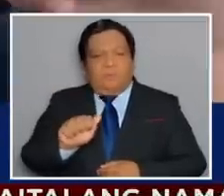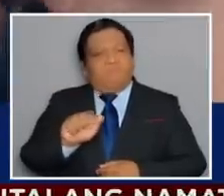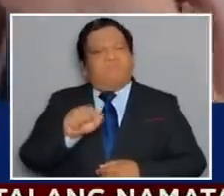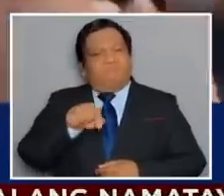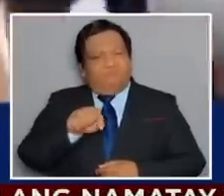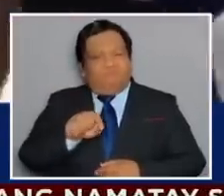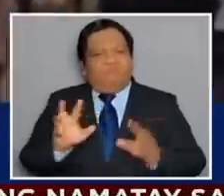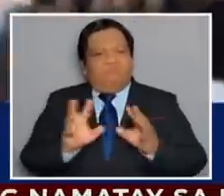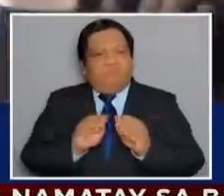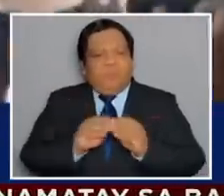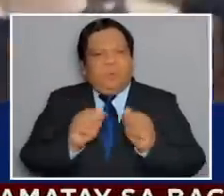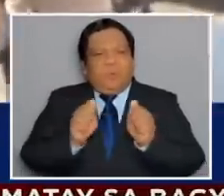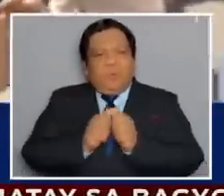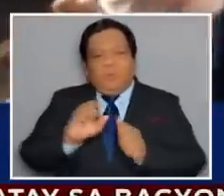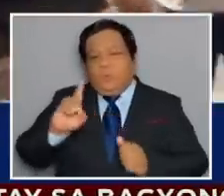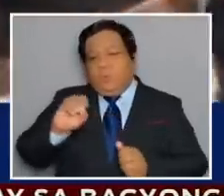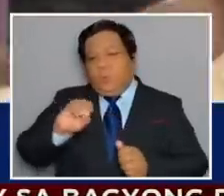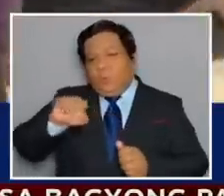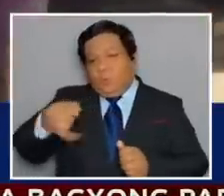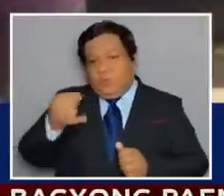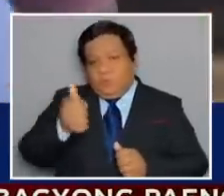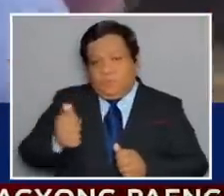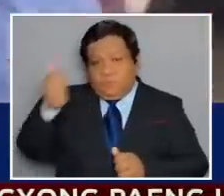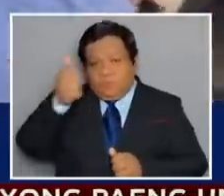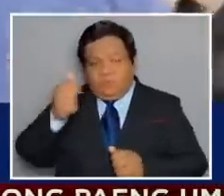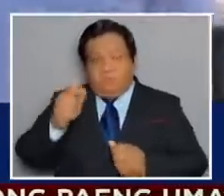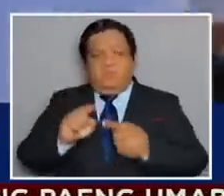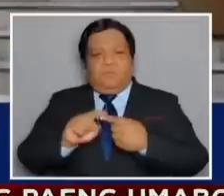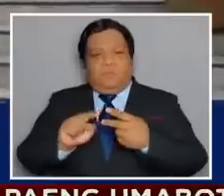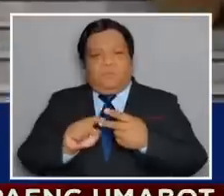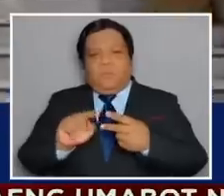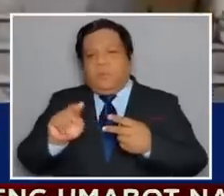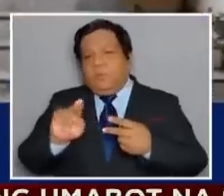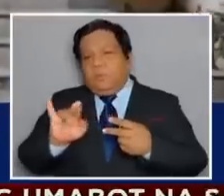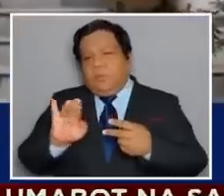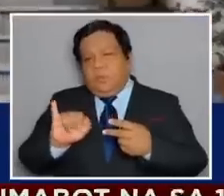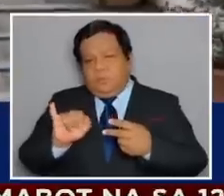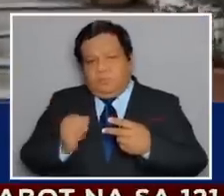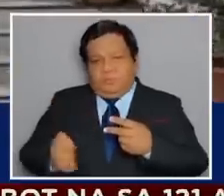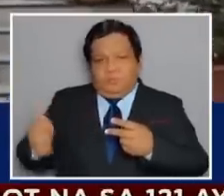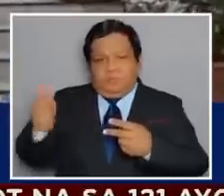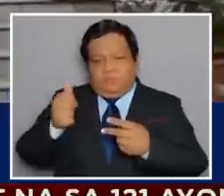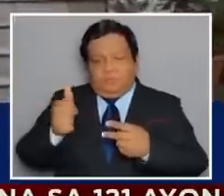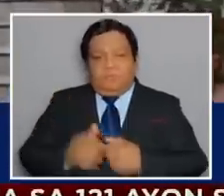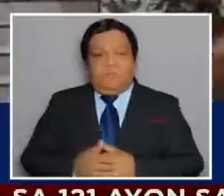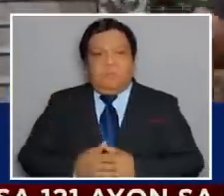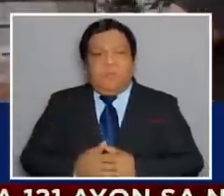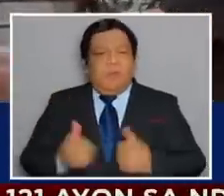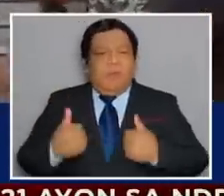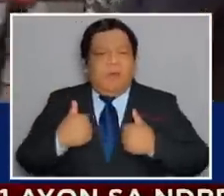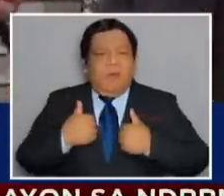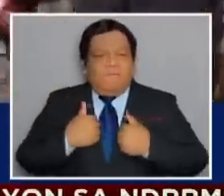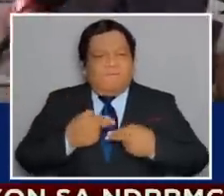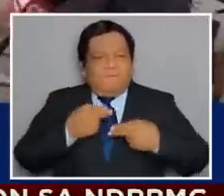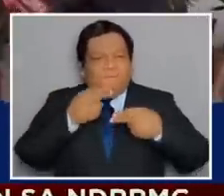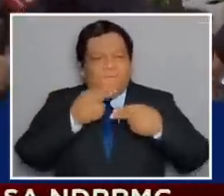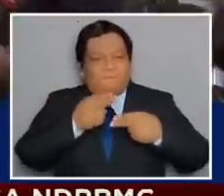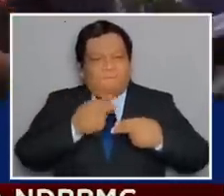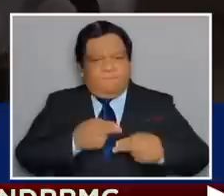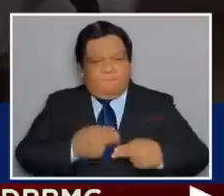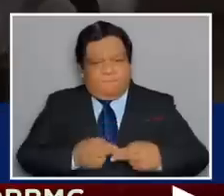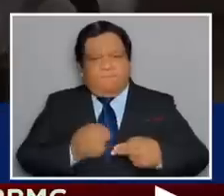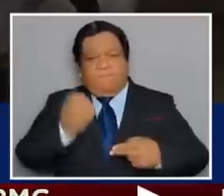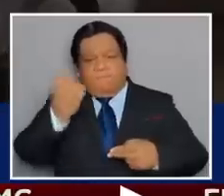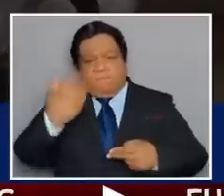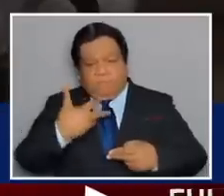Remulla at National Bureau of Investigation Director Medardo De Lemos. May partikular na mga pangalan na umano na nabanggit sa kanya ang mga